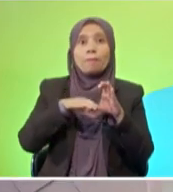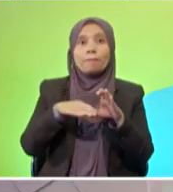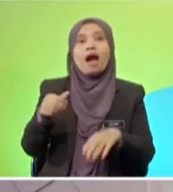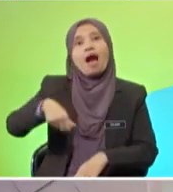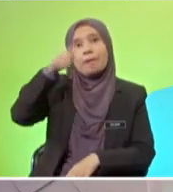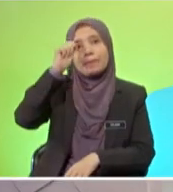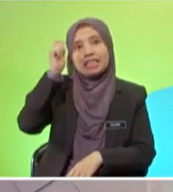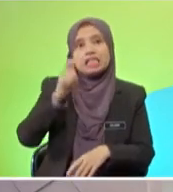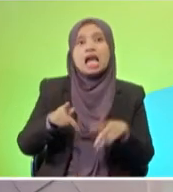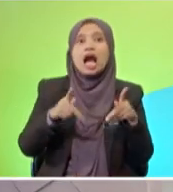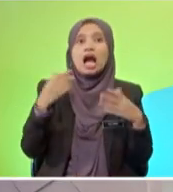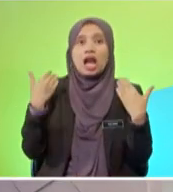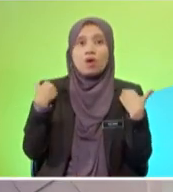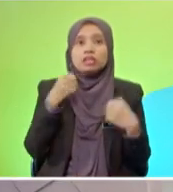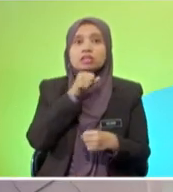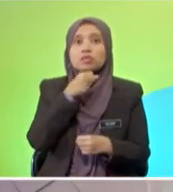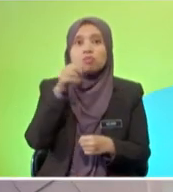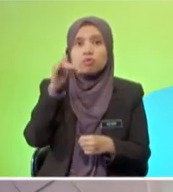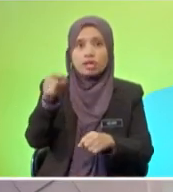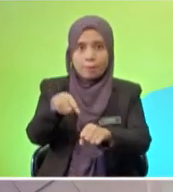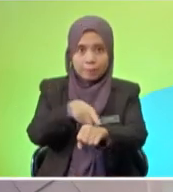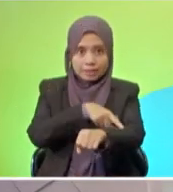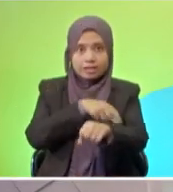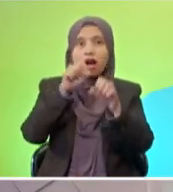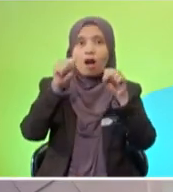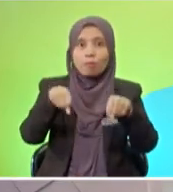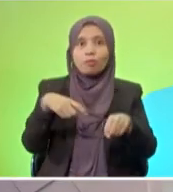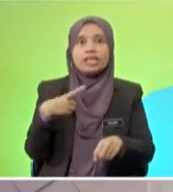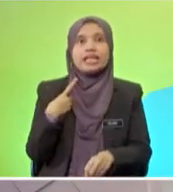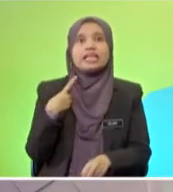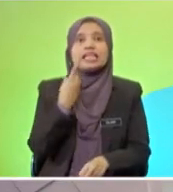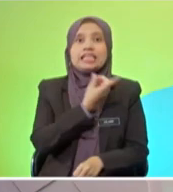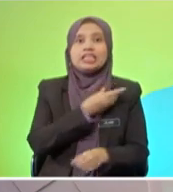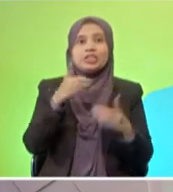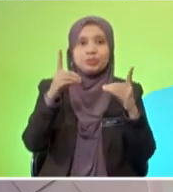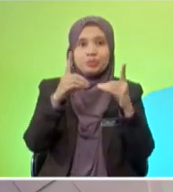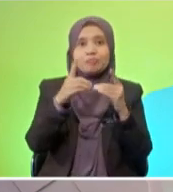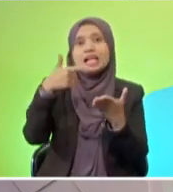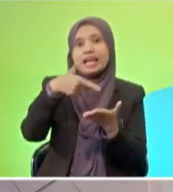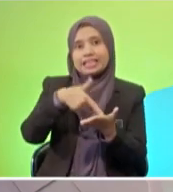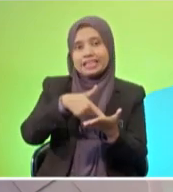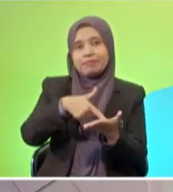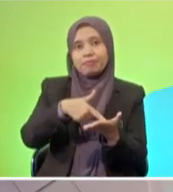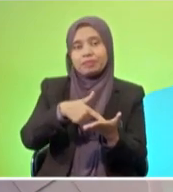panjang boleh kita berjumpa lagi insya Allah ada rezeki jumpa lagi